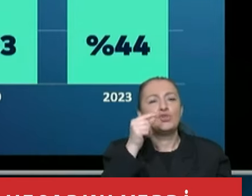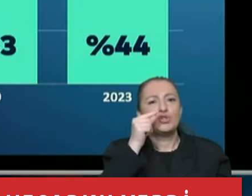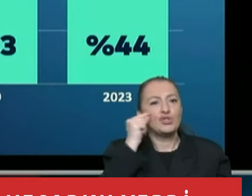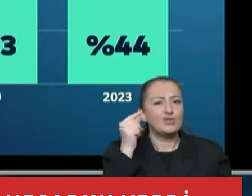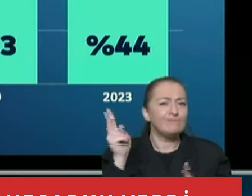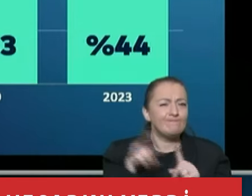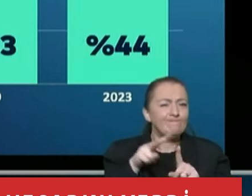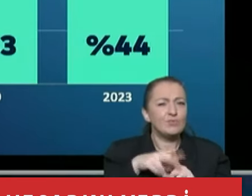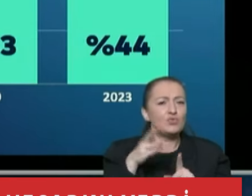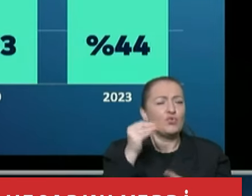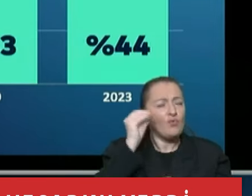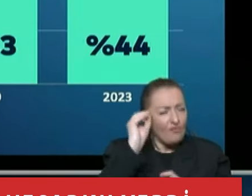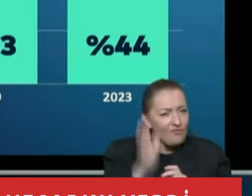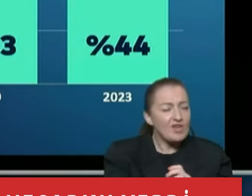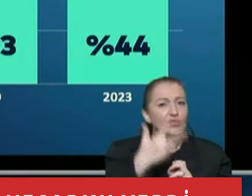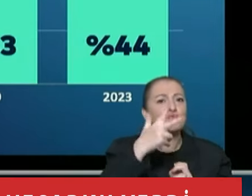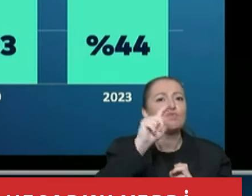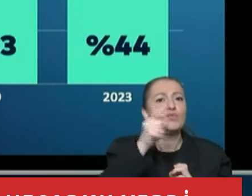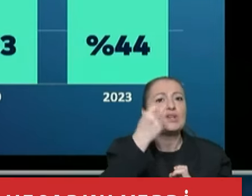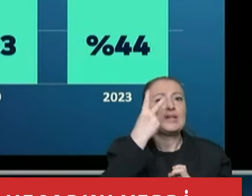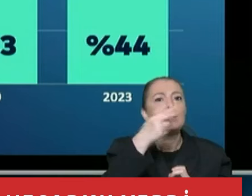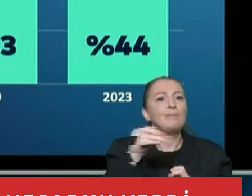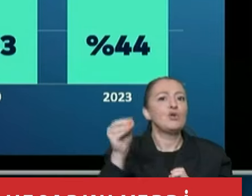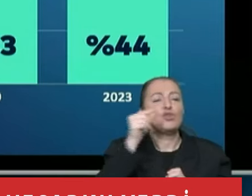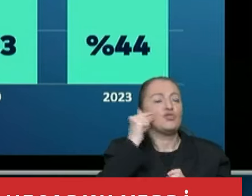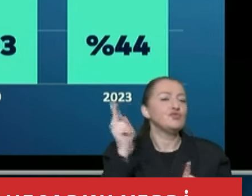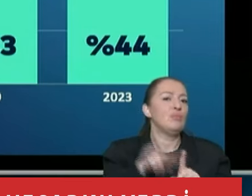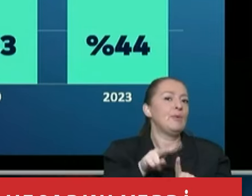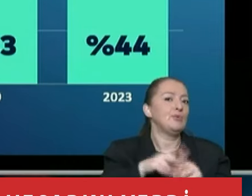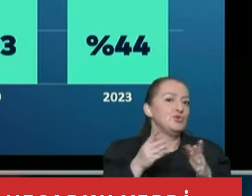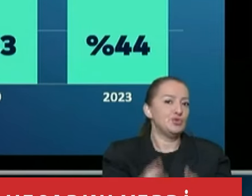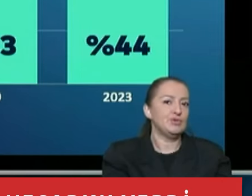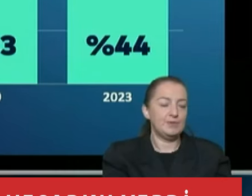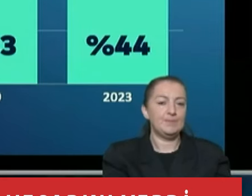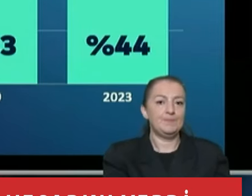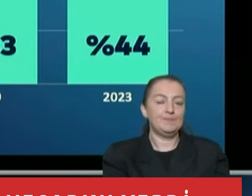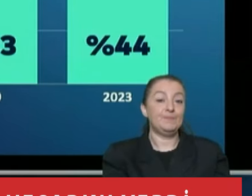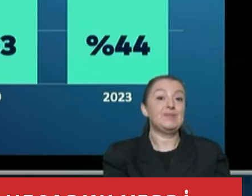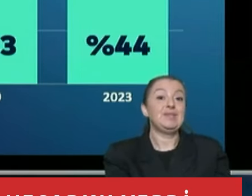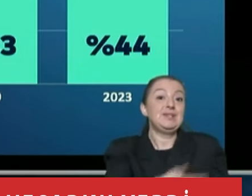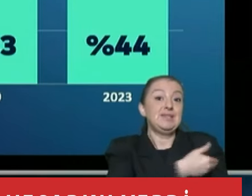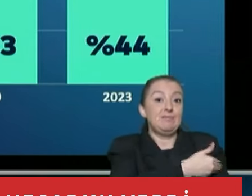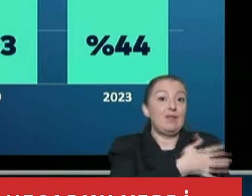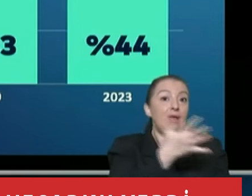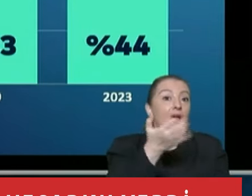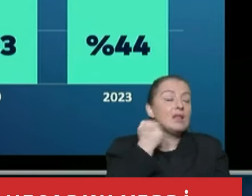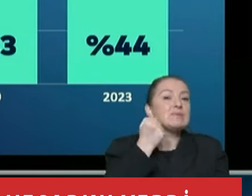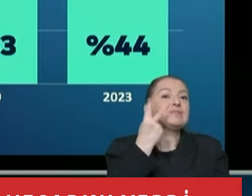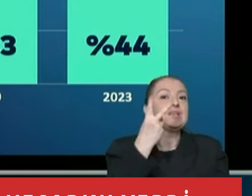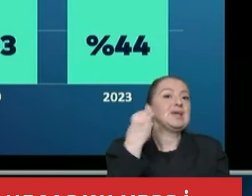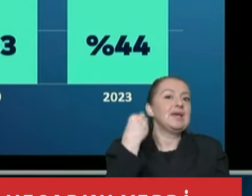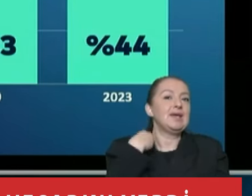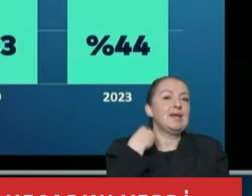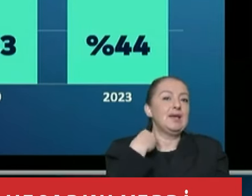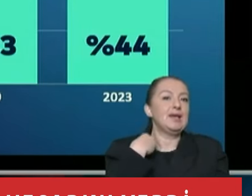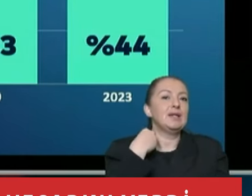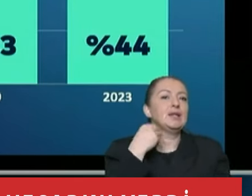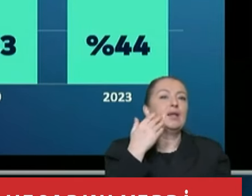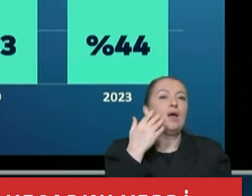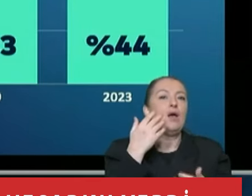aşarak 3.2 milyon yolcuya ulaşmıştır hizmette aldığımız iki yeni hatla bu